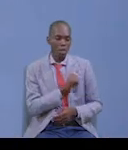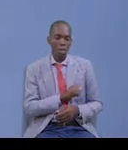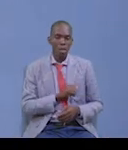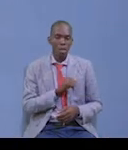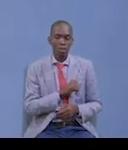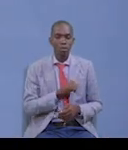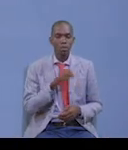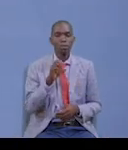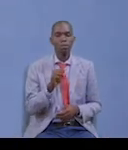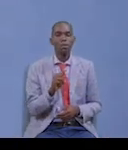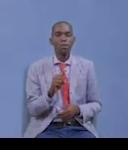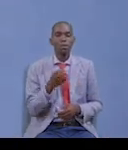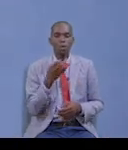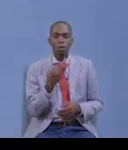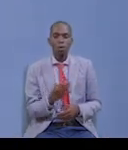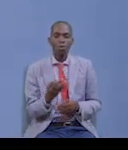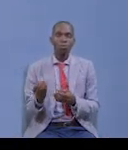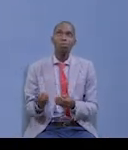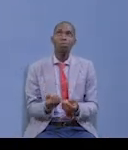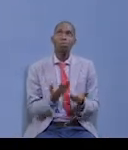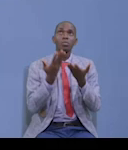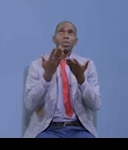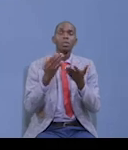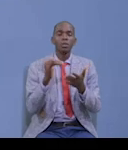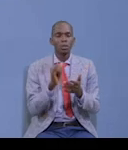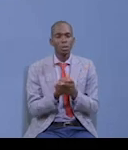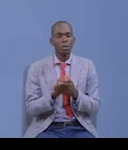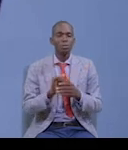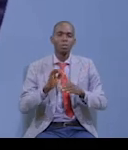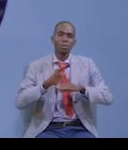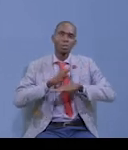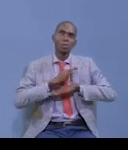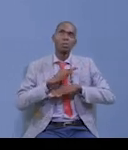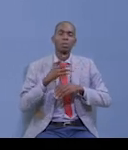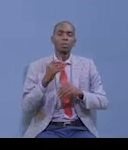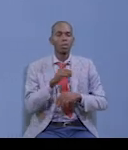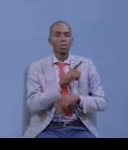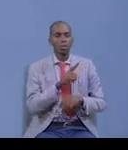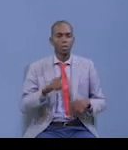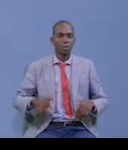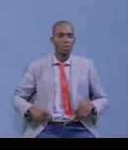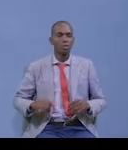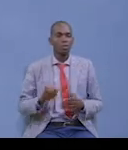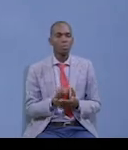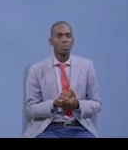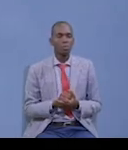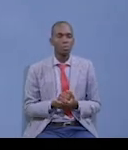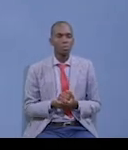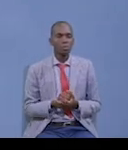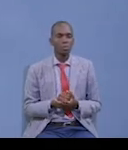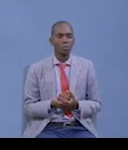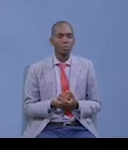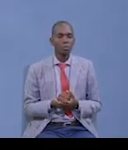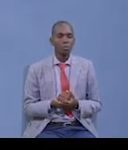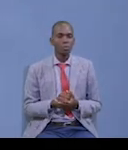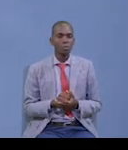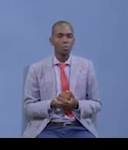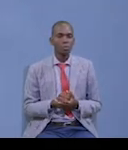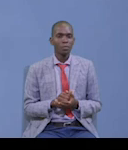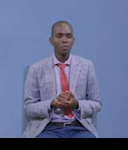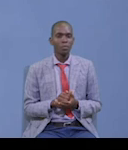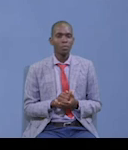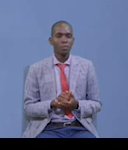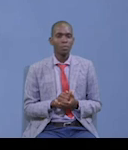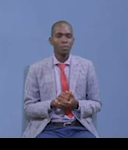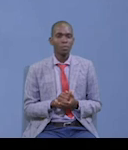posture of sacrifice that pleases the Lord అటువంటి వైఖరి త్యాగపూరితమైన బలి అర్పణతో